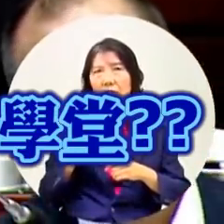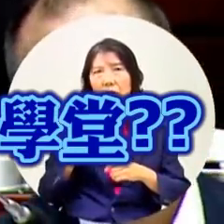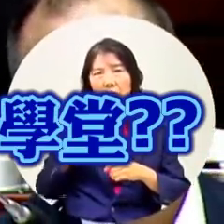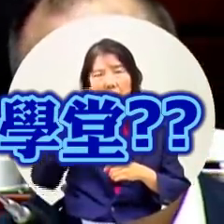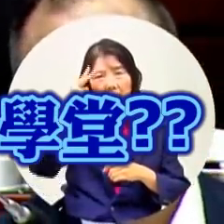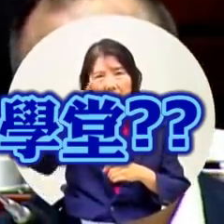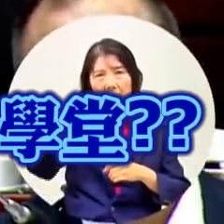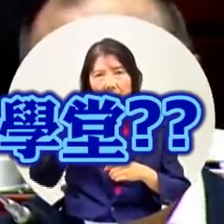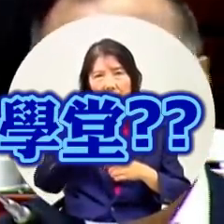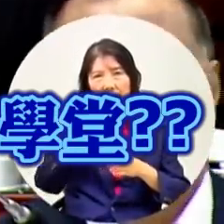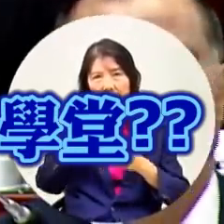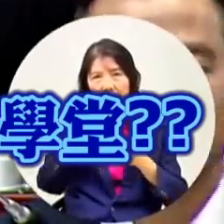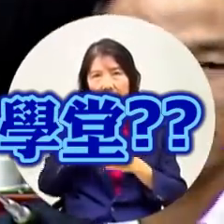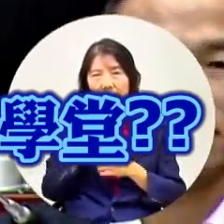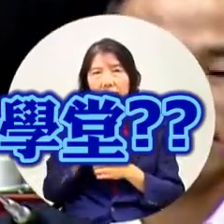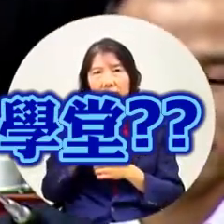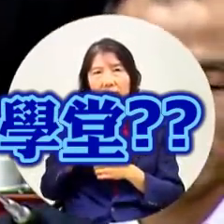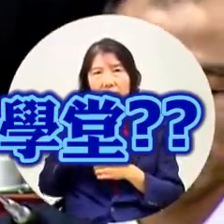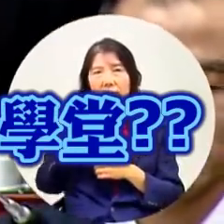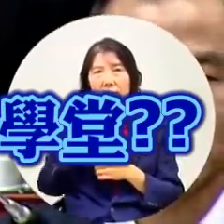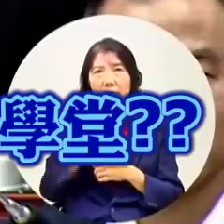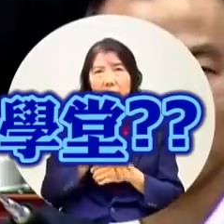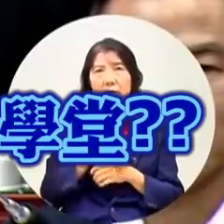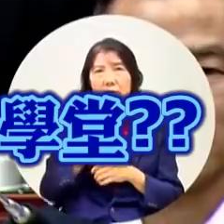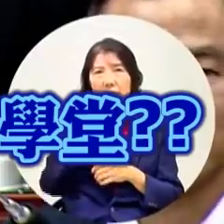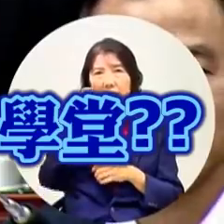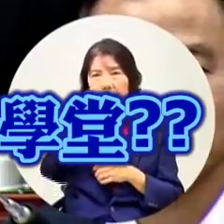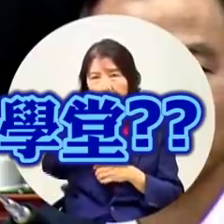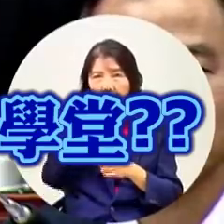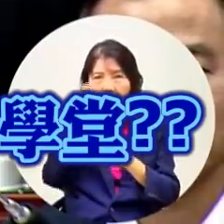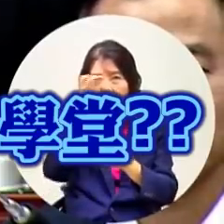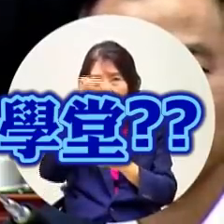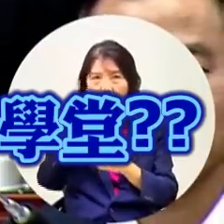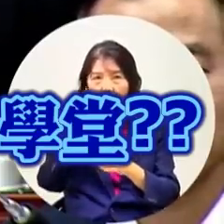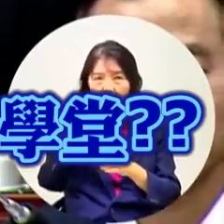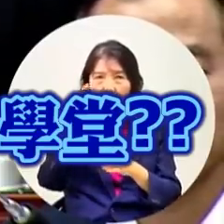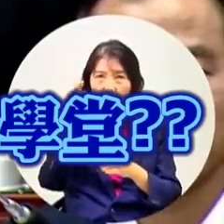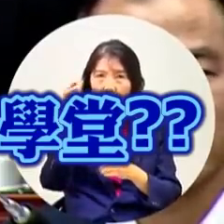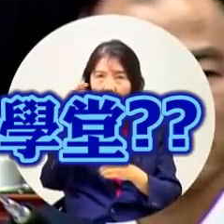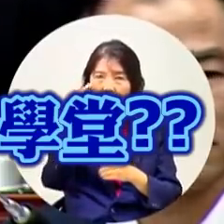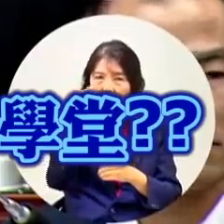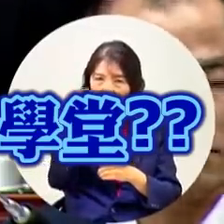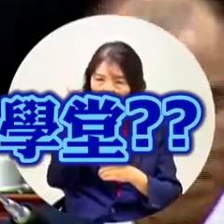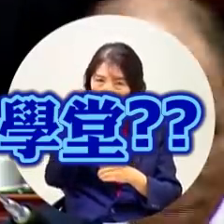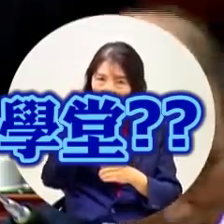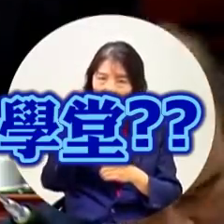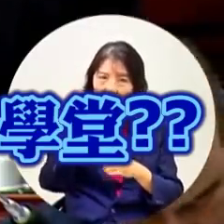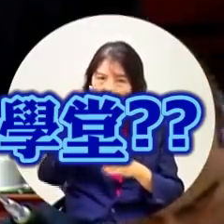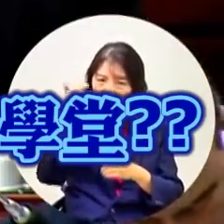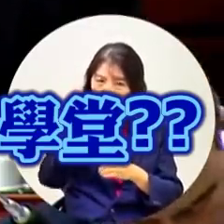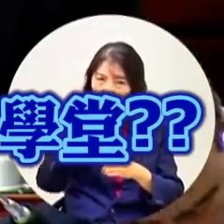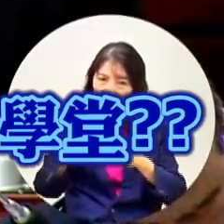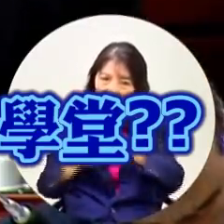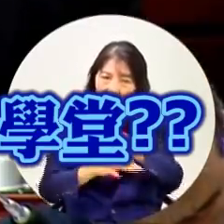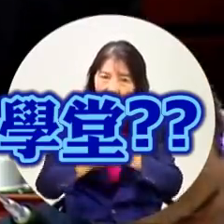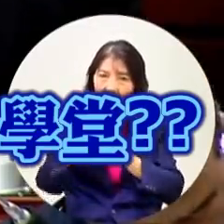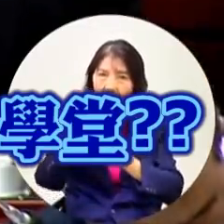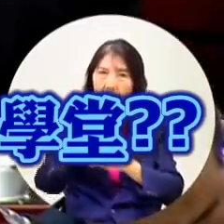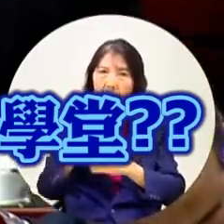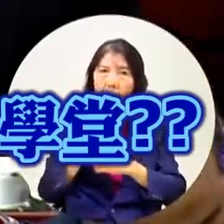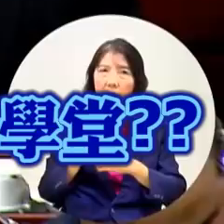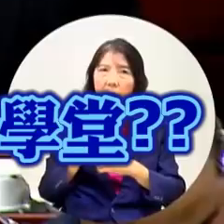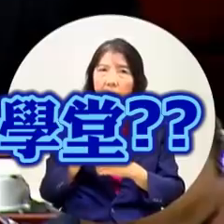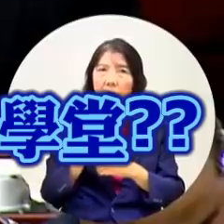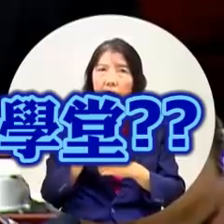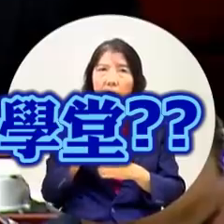的，你好好监督有没有特权，有没有偷懒，有没有贪腐，有没有夹